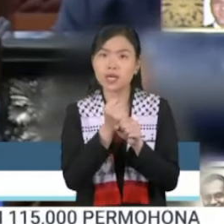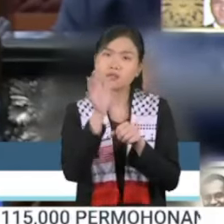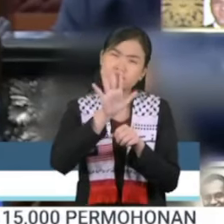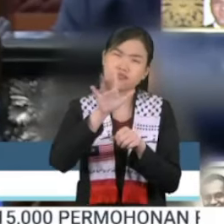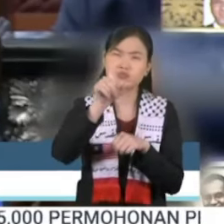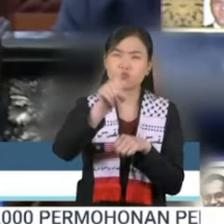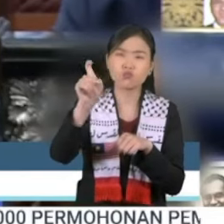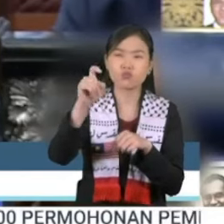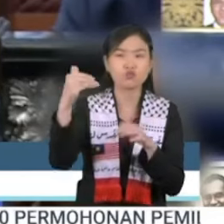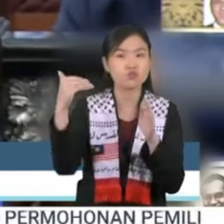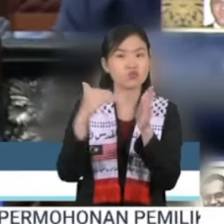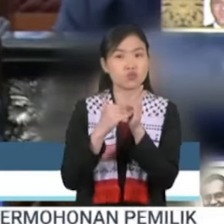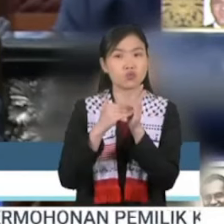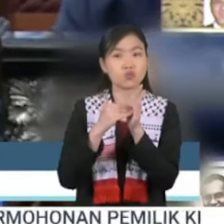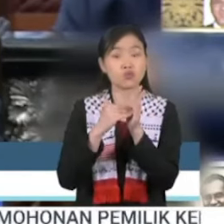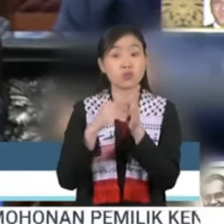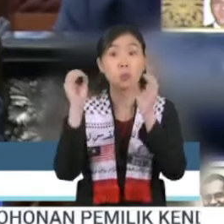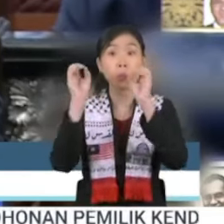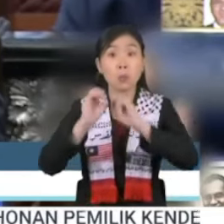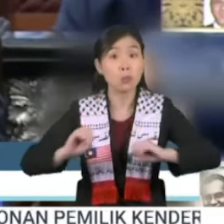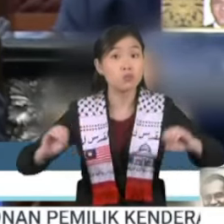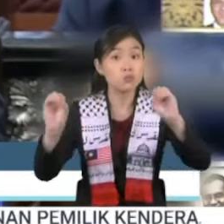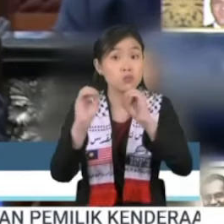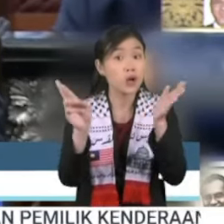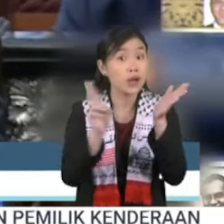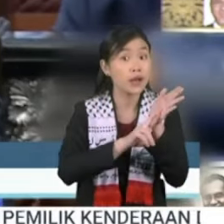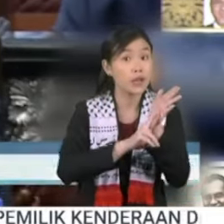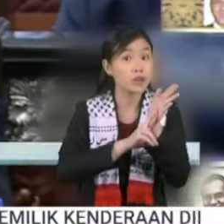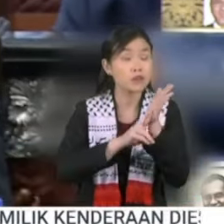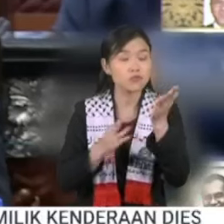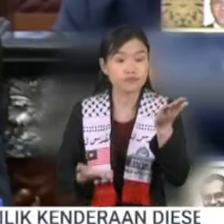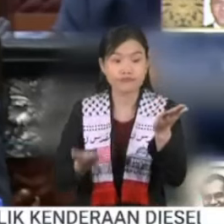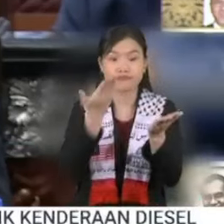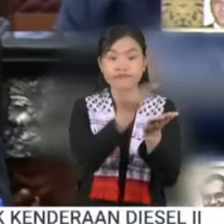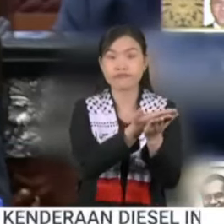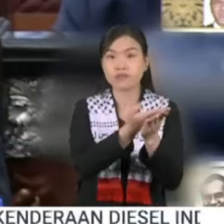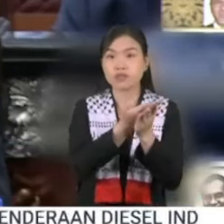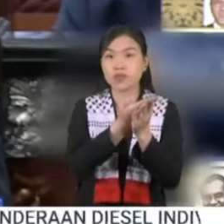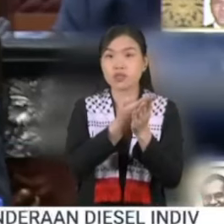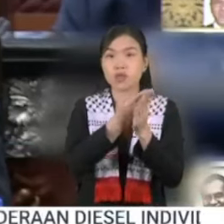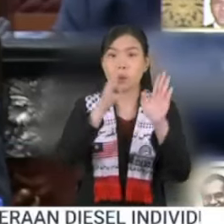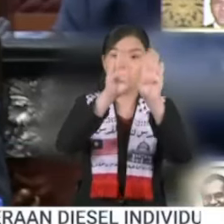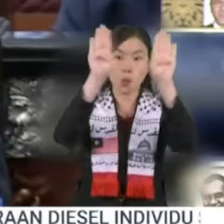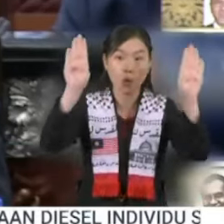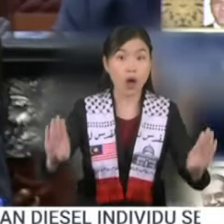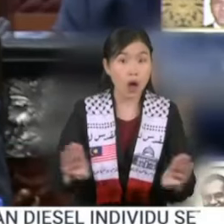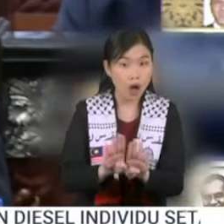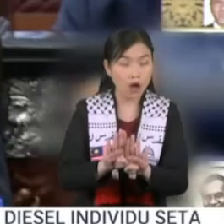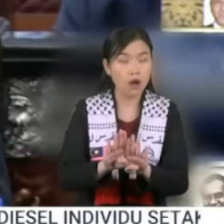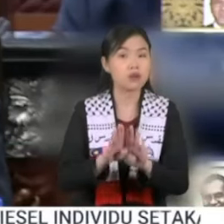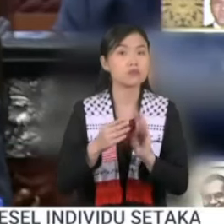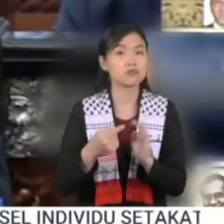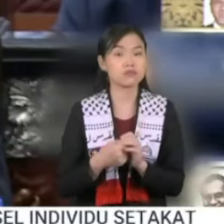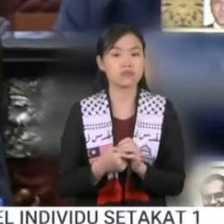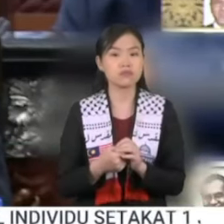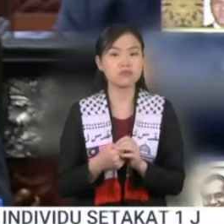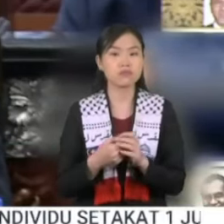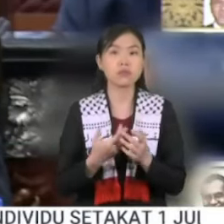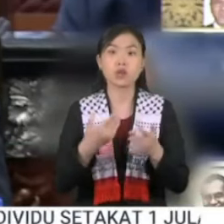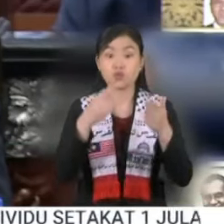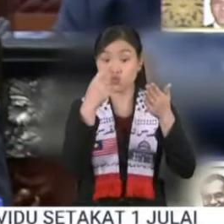100,000 individu tiada rekod mengumumkakan borang nyata cukai pendapatan untuk